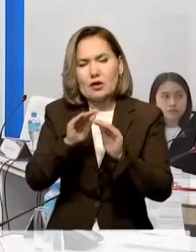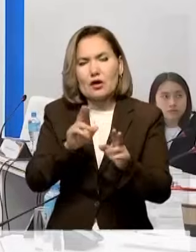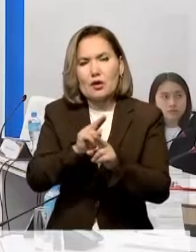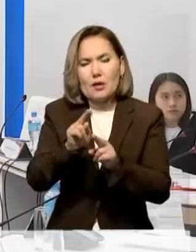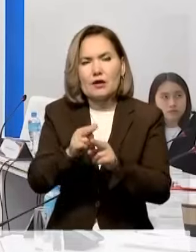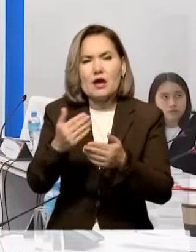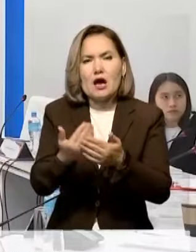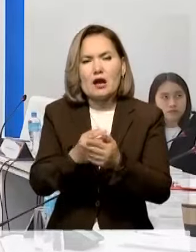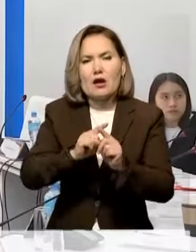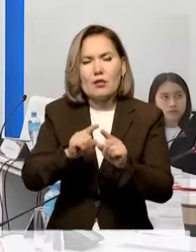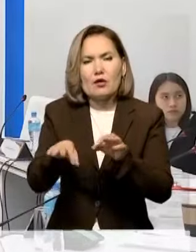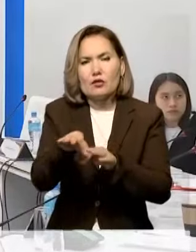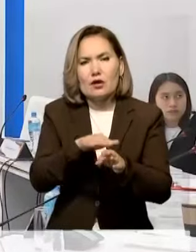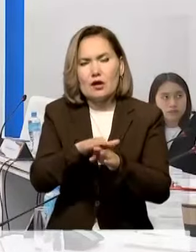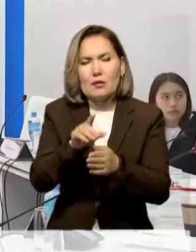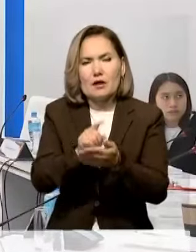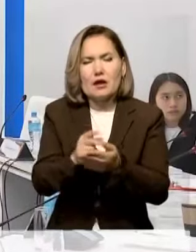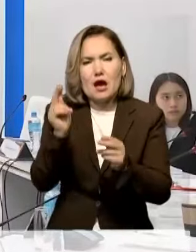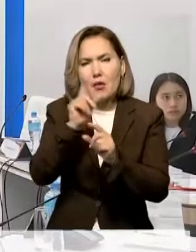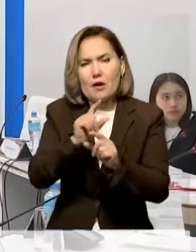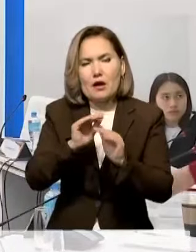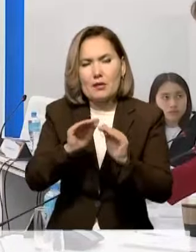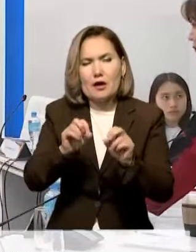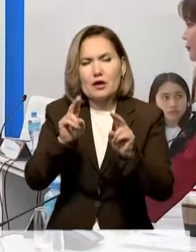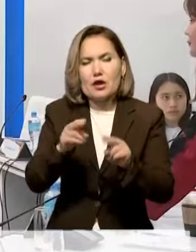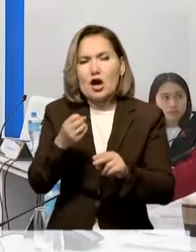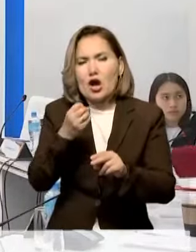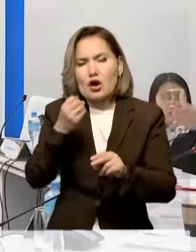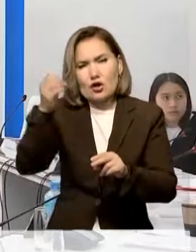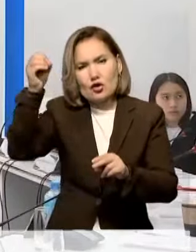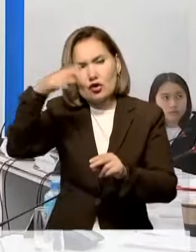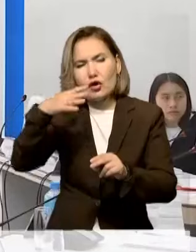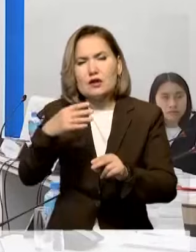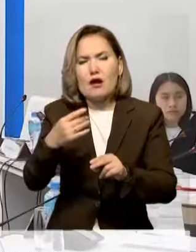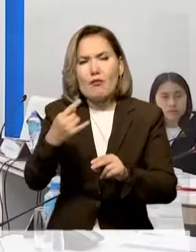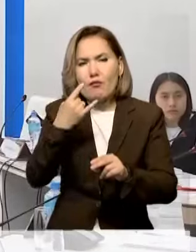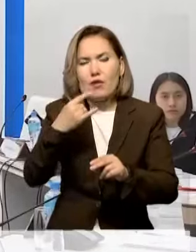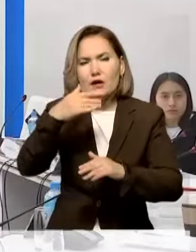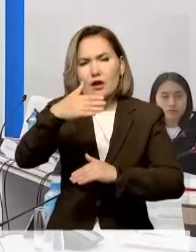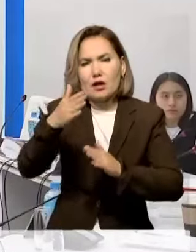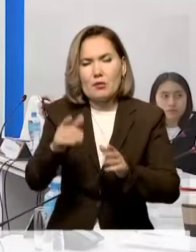арттыруға инфрақұрылым жетпейді. Мысалы, мектептерде күн панельдерінің модулін немесе шағын